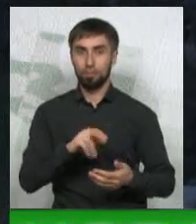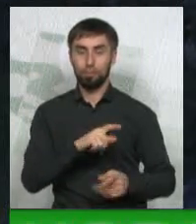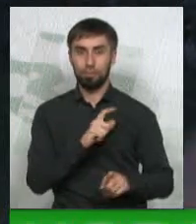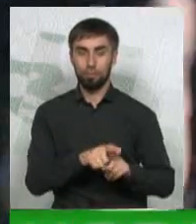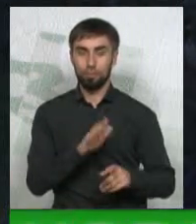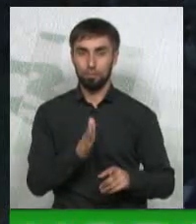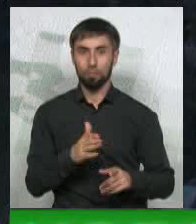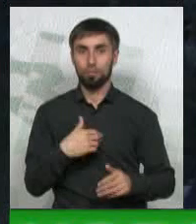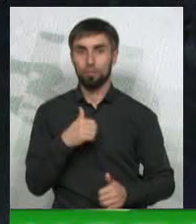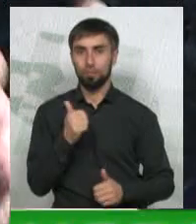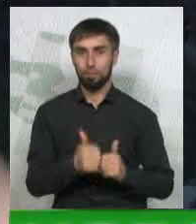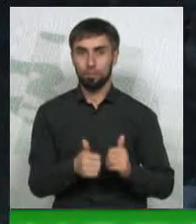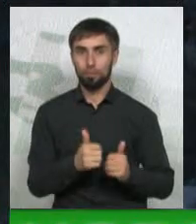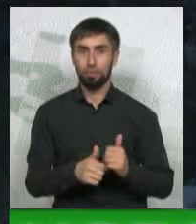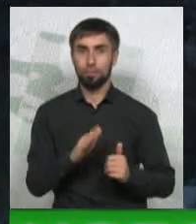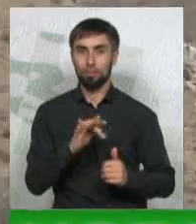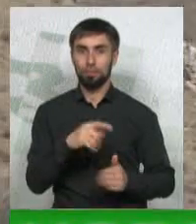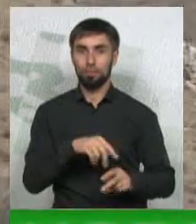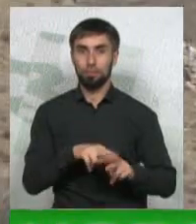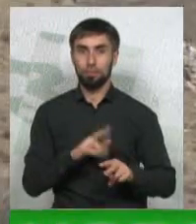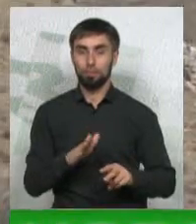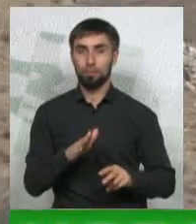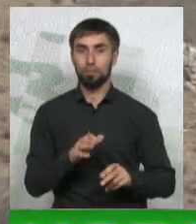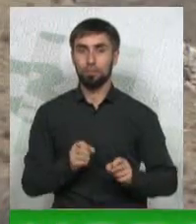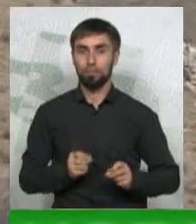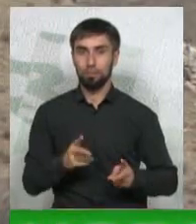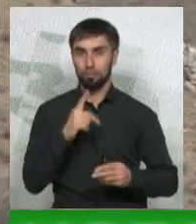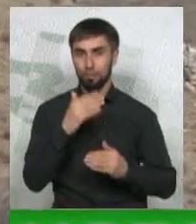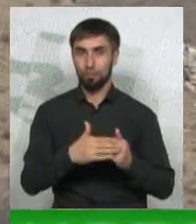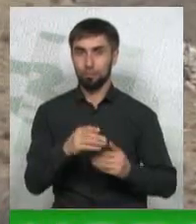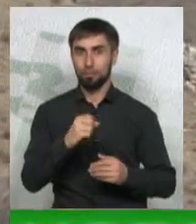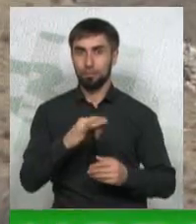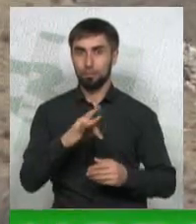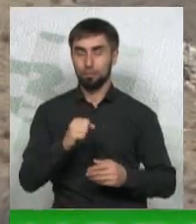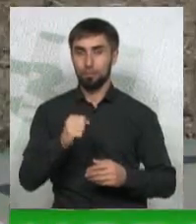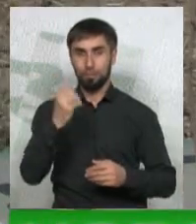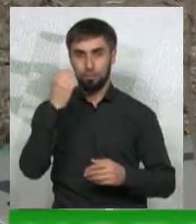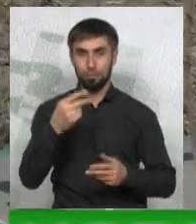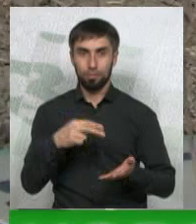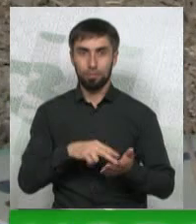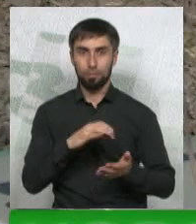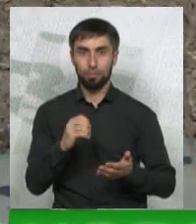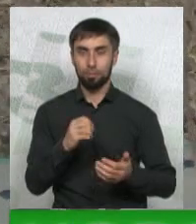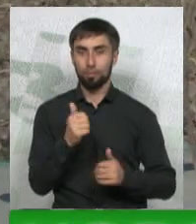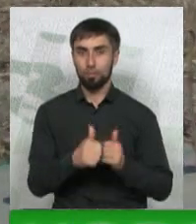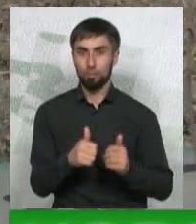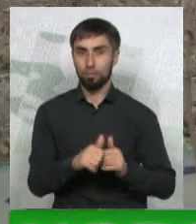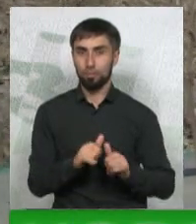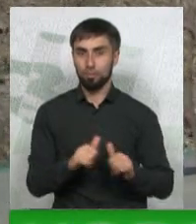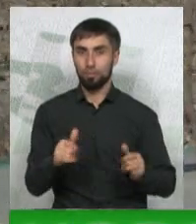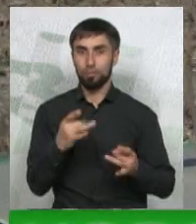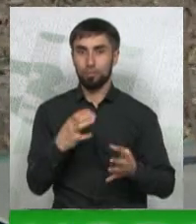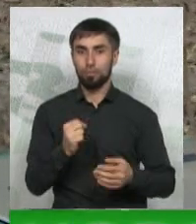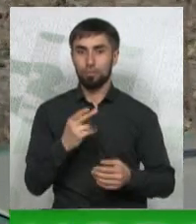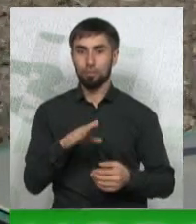что то постоянно делаю, леми офисе худе. Преступления вблизи архитектурных памятников становятся уже систематическими. Простые